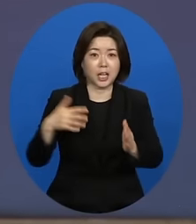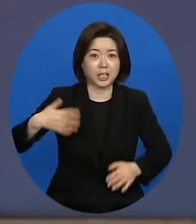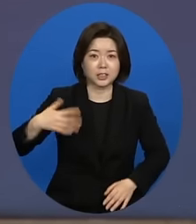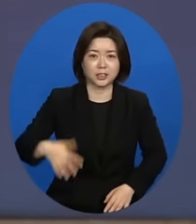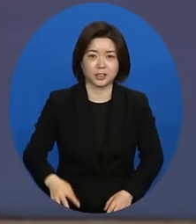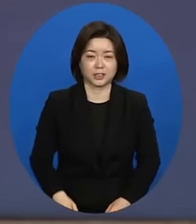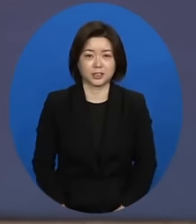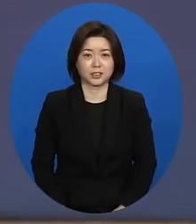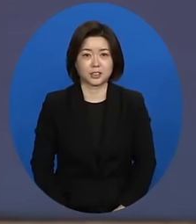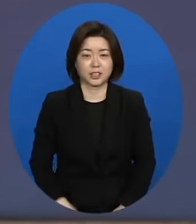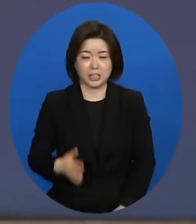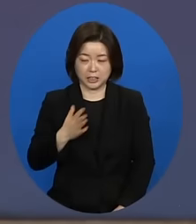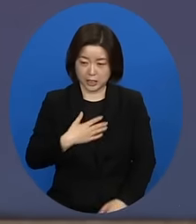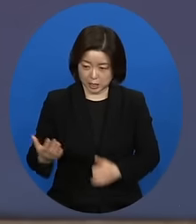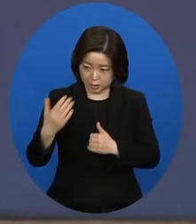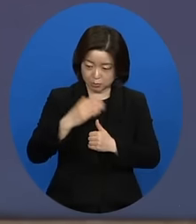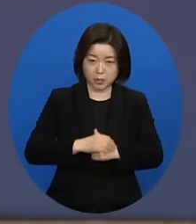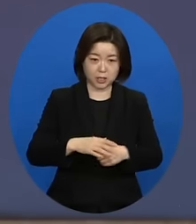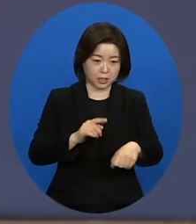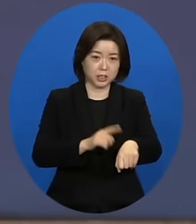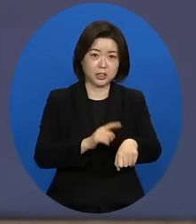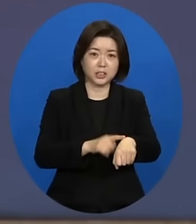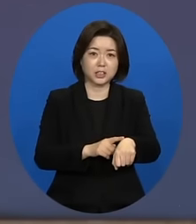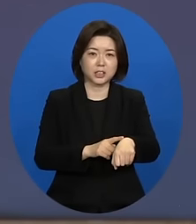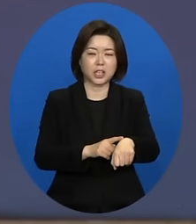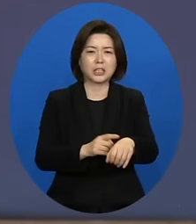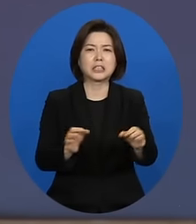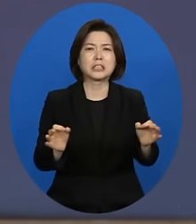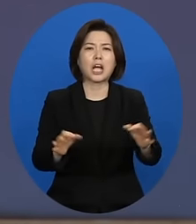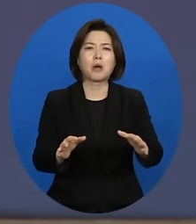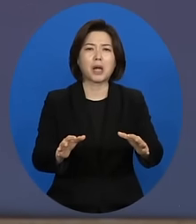제가 주어진 시간이 얼마 안 돼요.